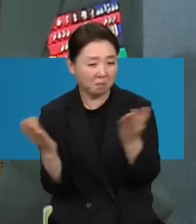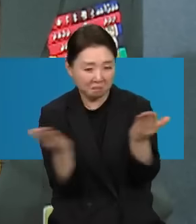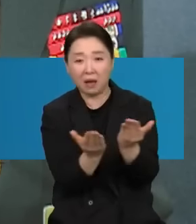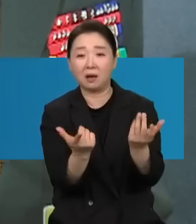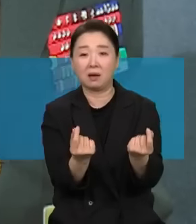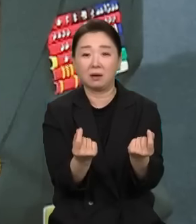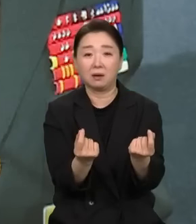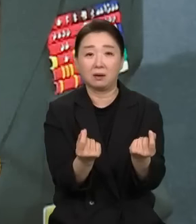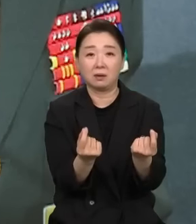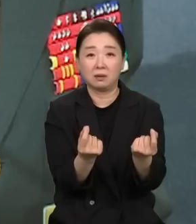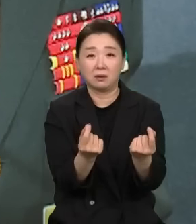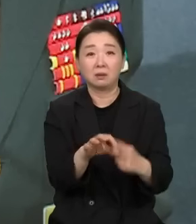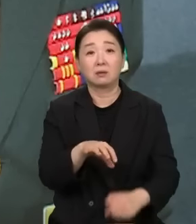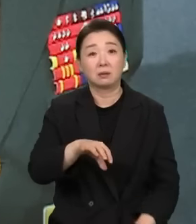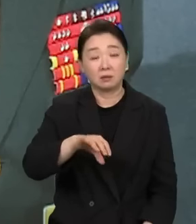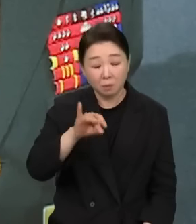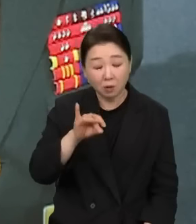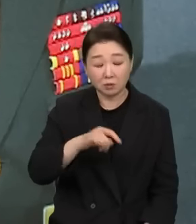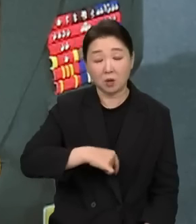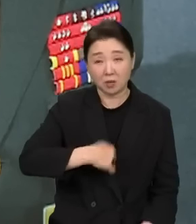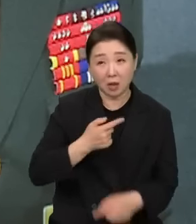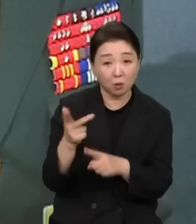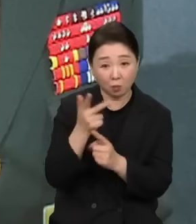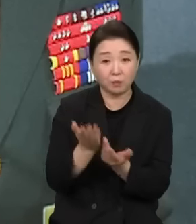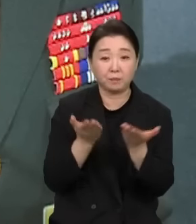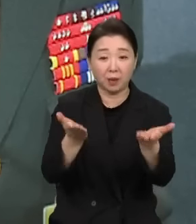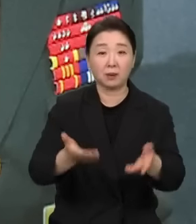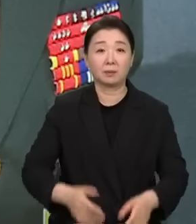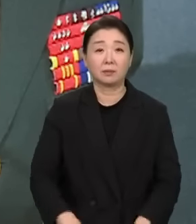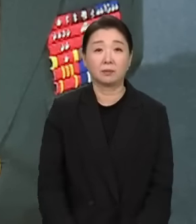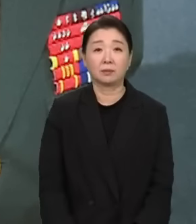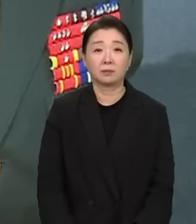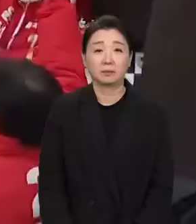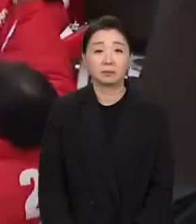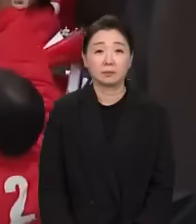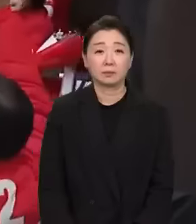대목입니다. 먼저 김지아 기자의 단독 보도로 시작하겠습니다.